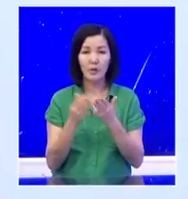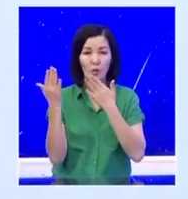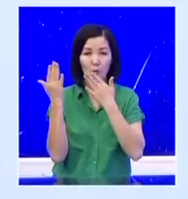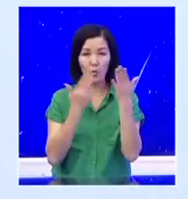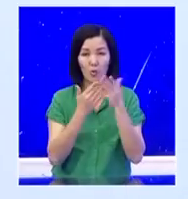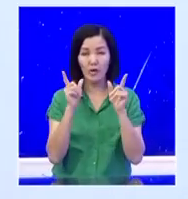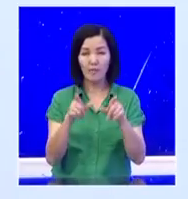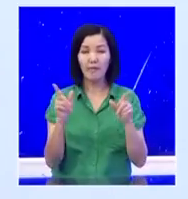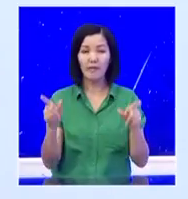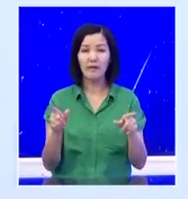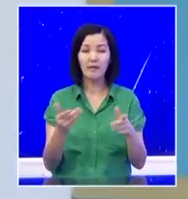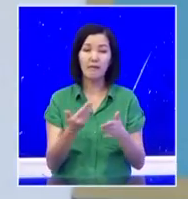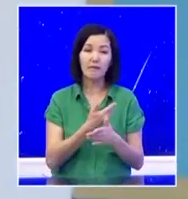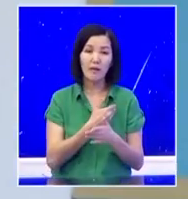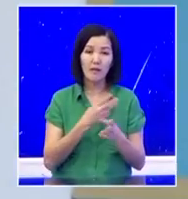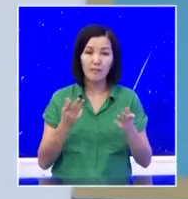оқырмандардың талабын